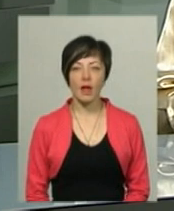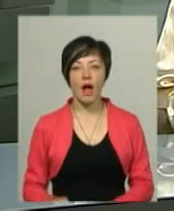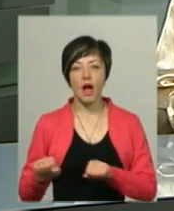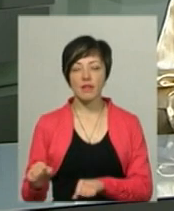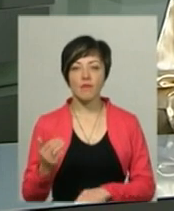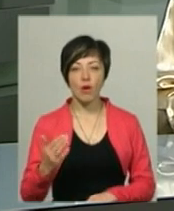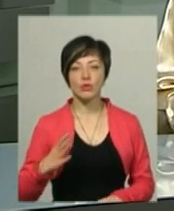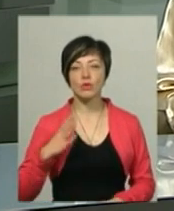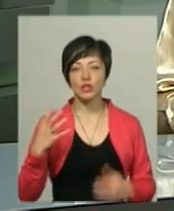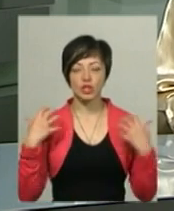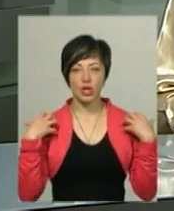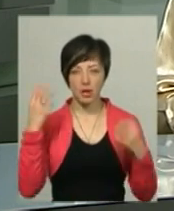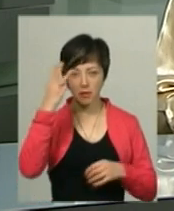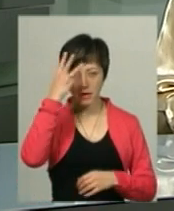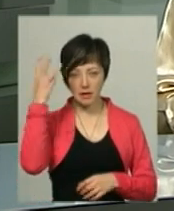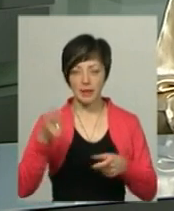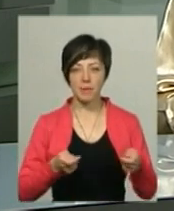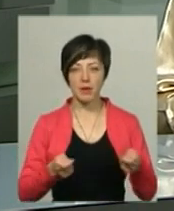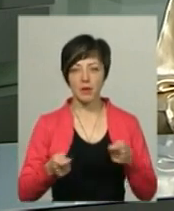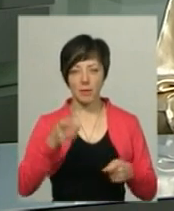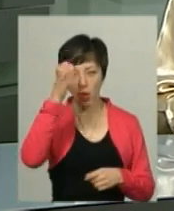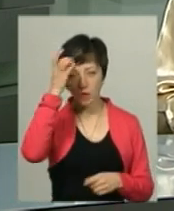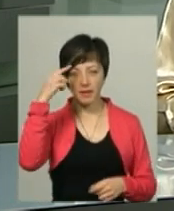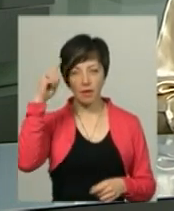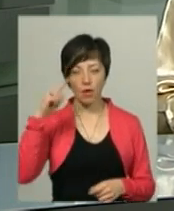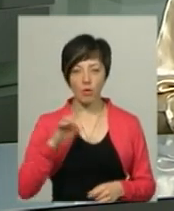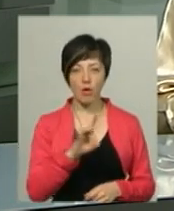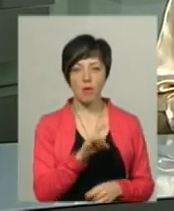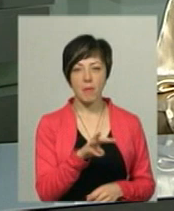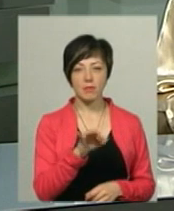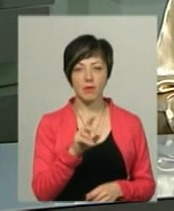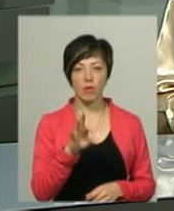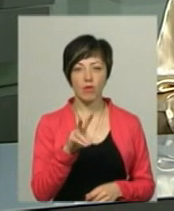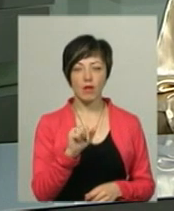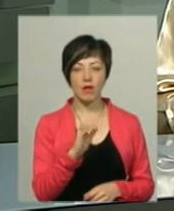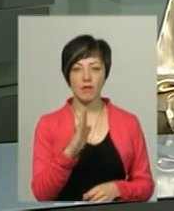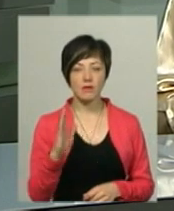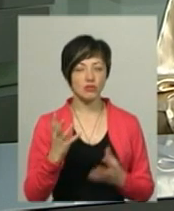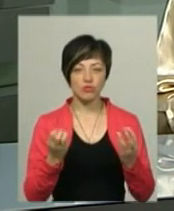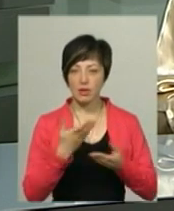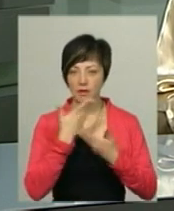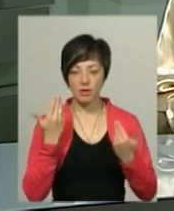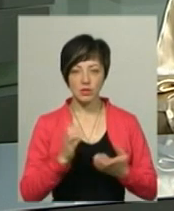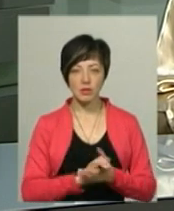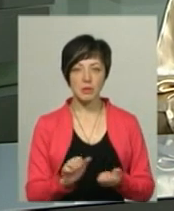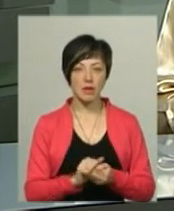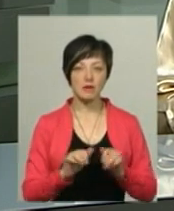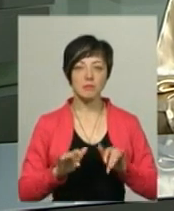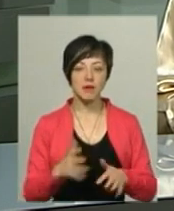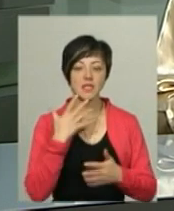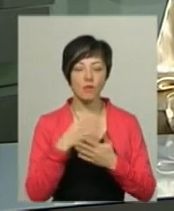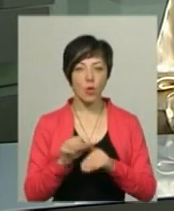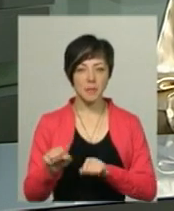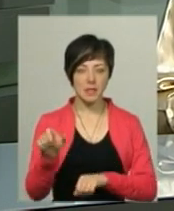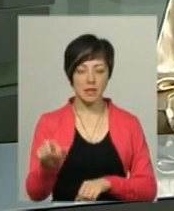Адвокат колишнього начальника Хмельницького департаменту освіти і науки Романа Миколаєва ще не ознайомився із матеріалами справи